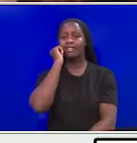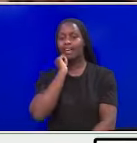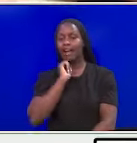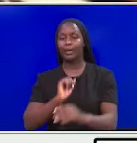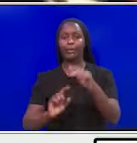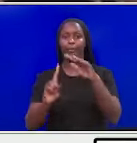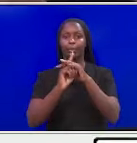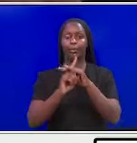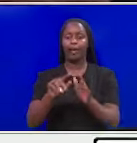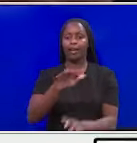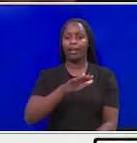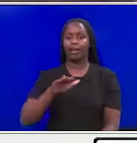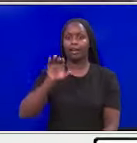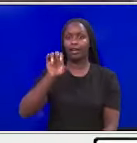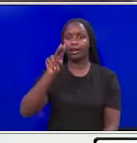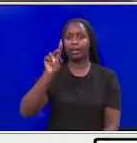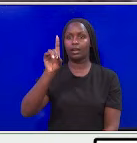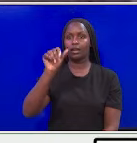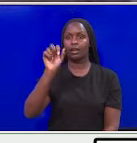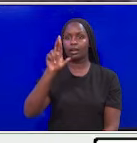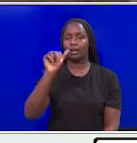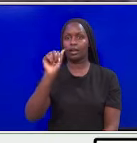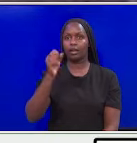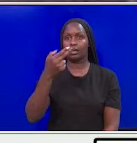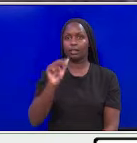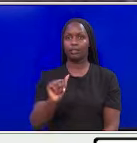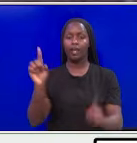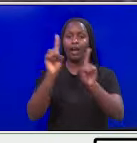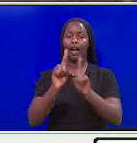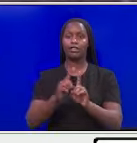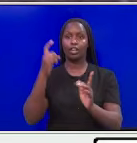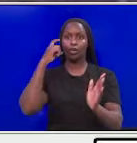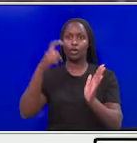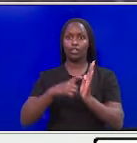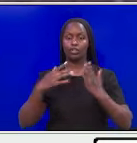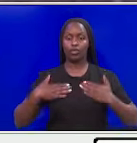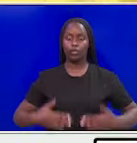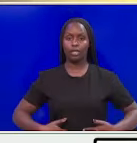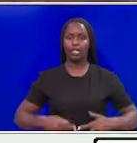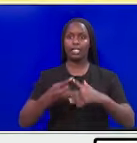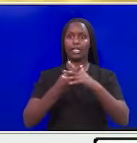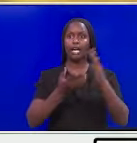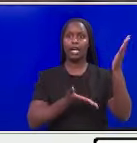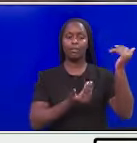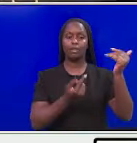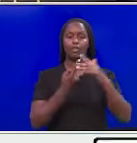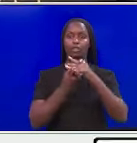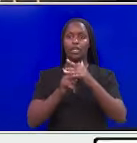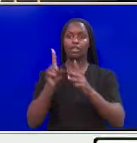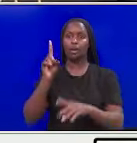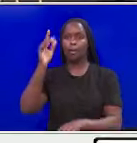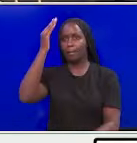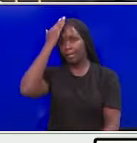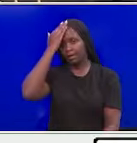kugubika eneo la Endarasha, huku shughuli ya kutambua miili ya marehemu ikitarajiwa kufanyika siku ya Jumatatu.